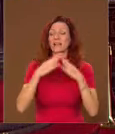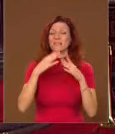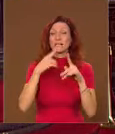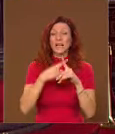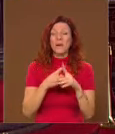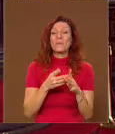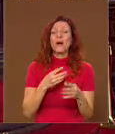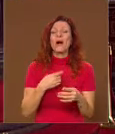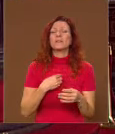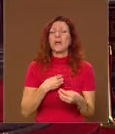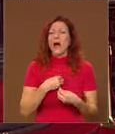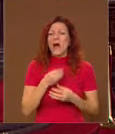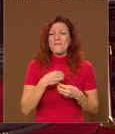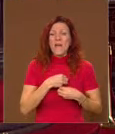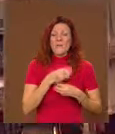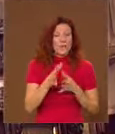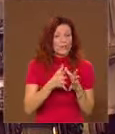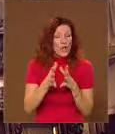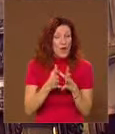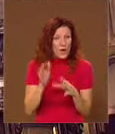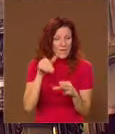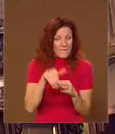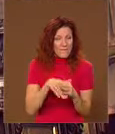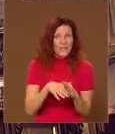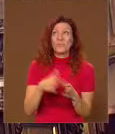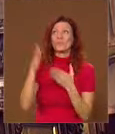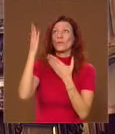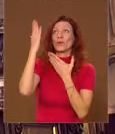страх Божий на Господа да се моли.